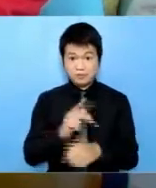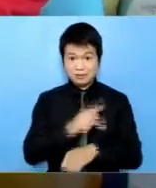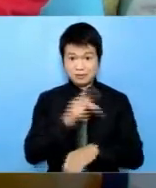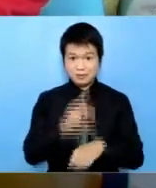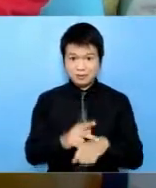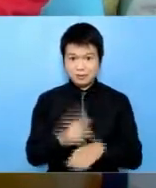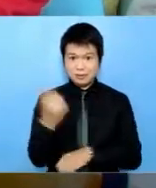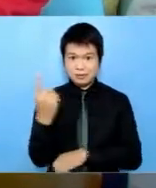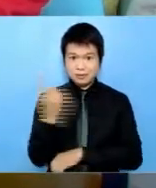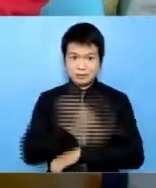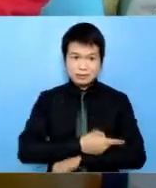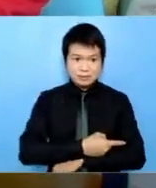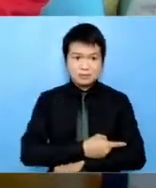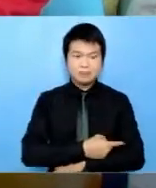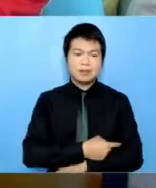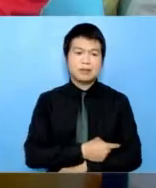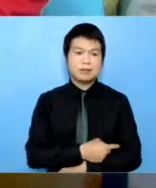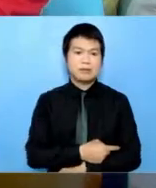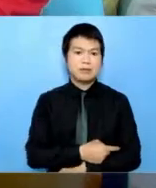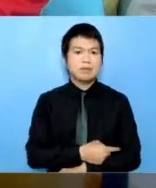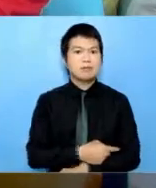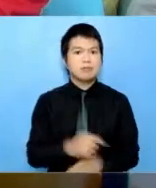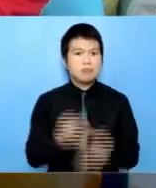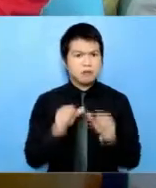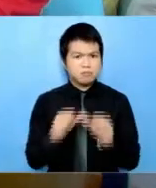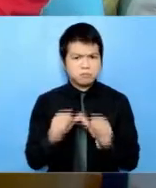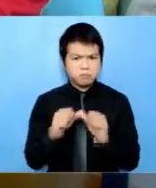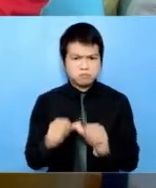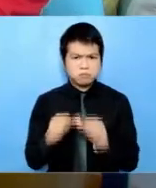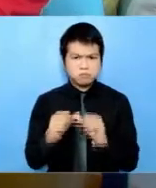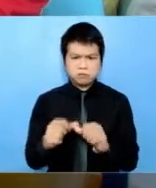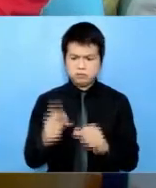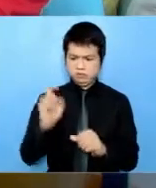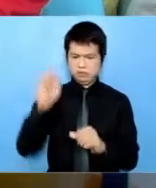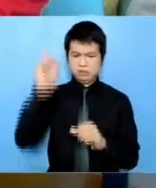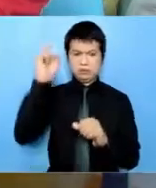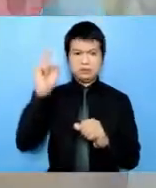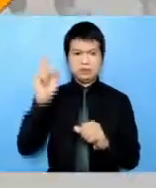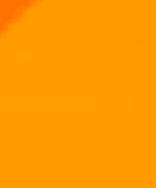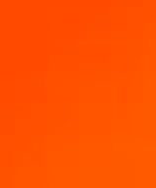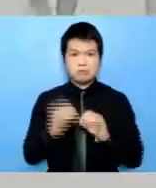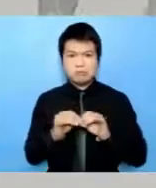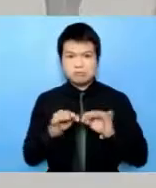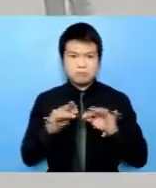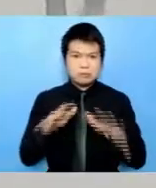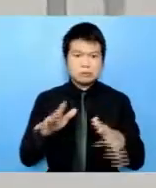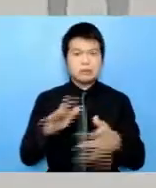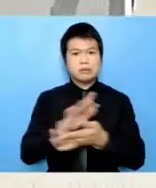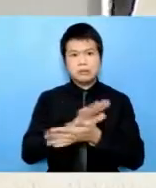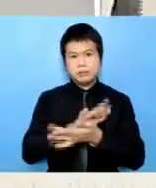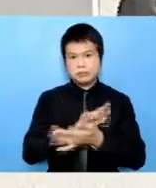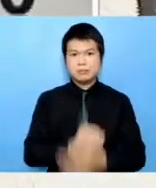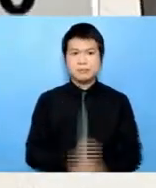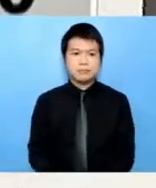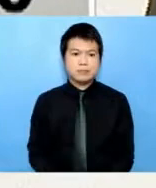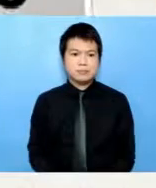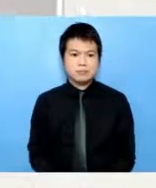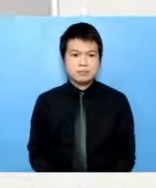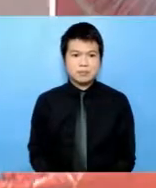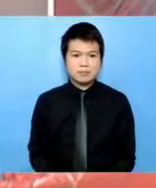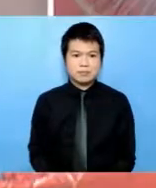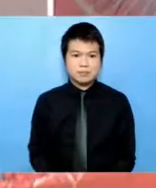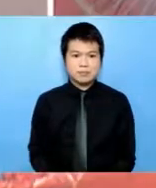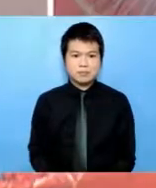That's proof na wala na talagang patid at mas mabilis ang hawaan ngayon. Ang bago nating all-time high ay nasa